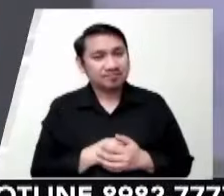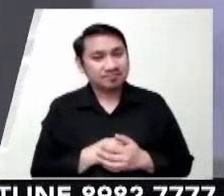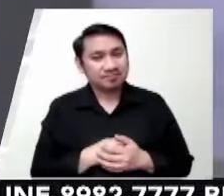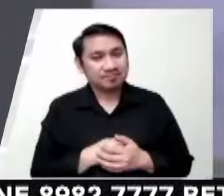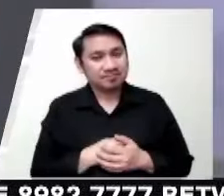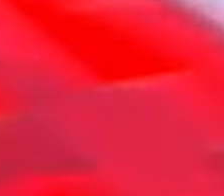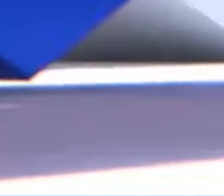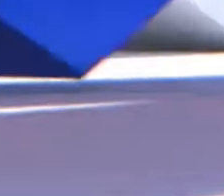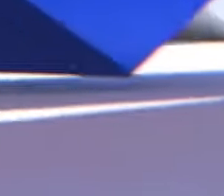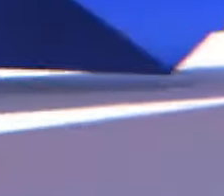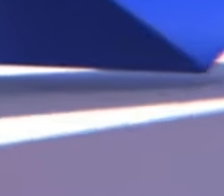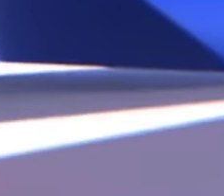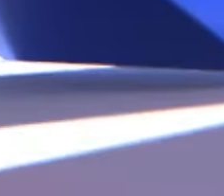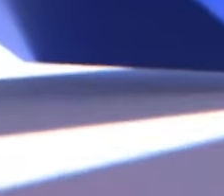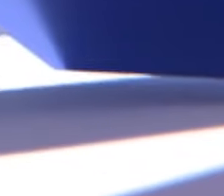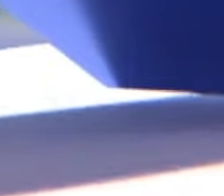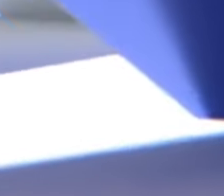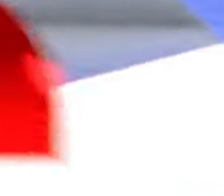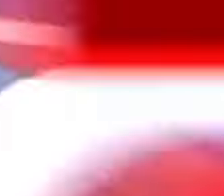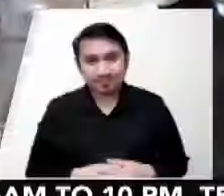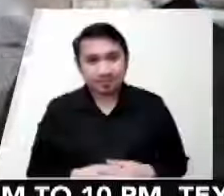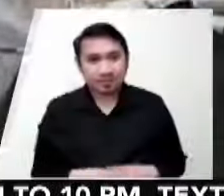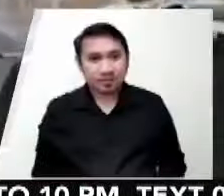si Rafi Tiwa.